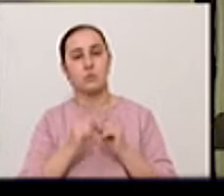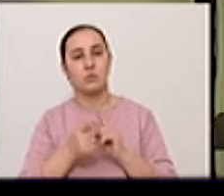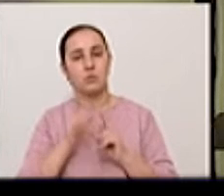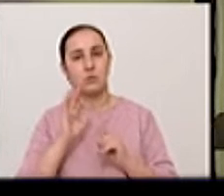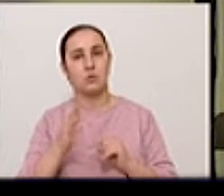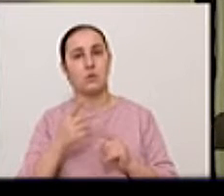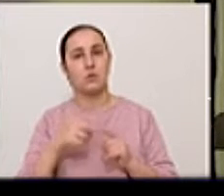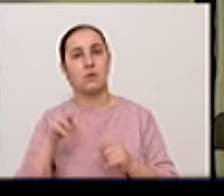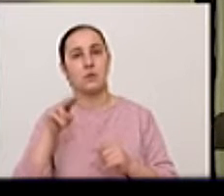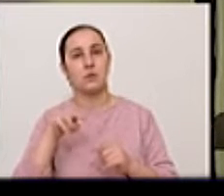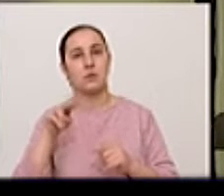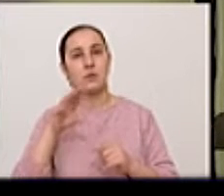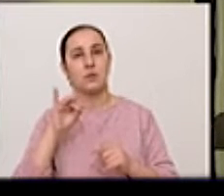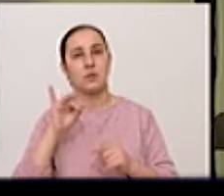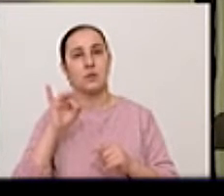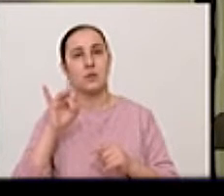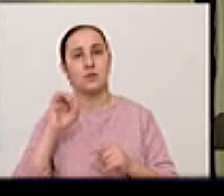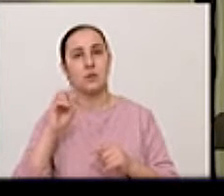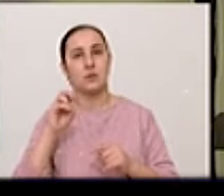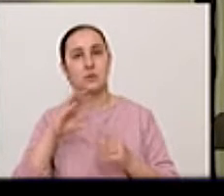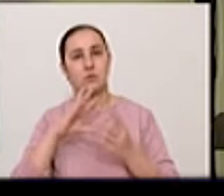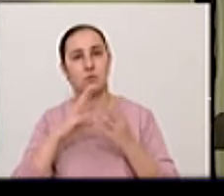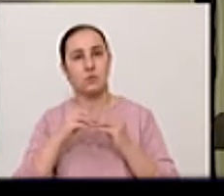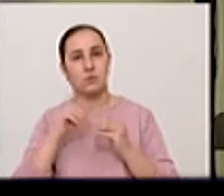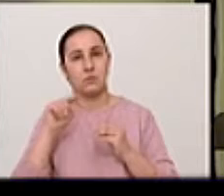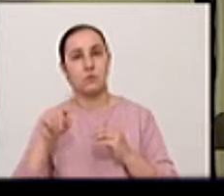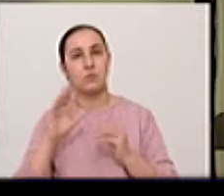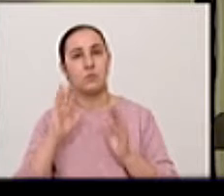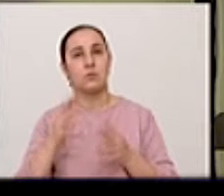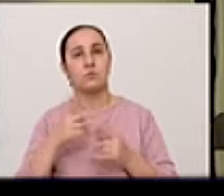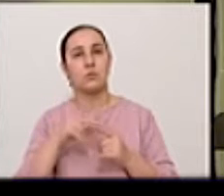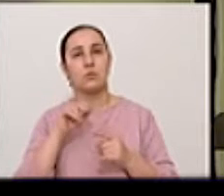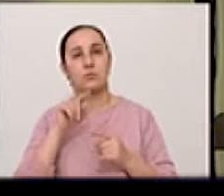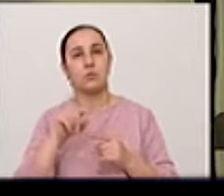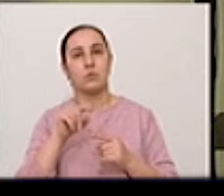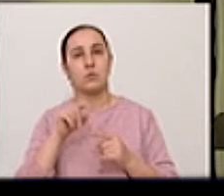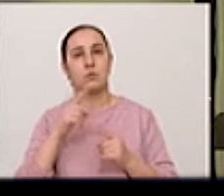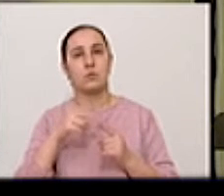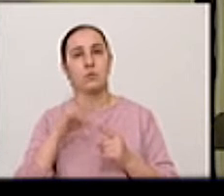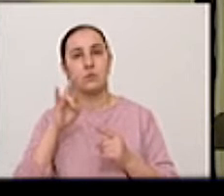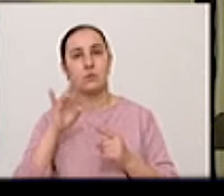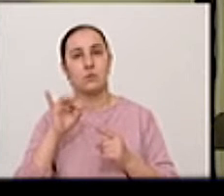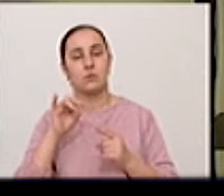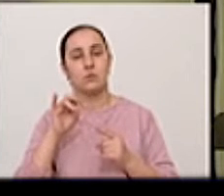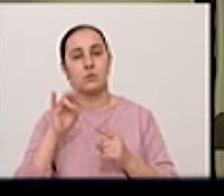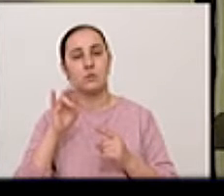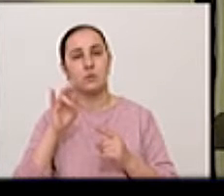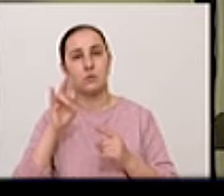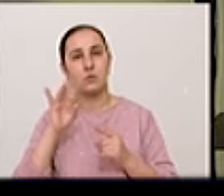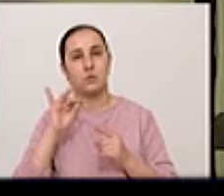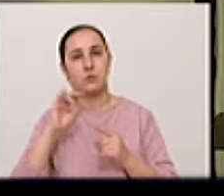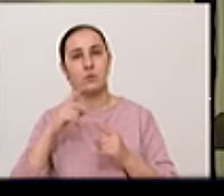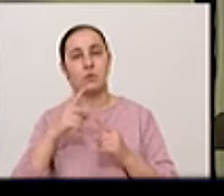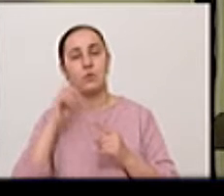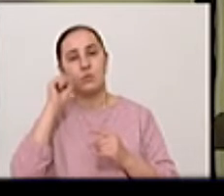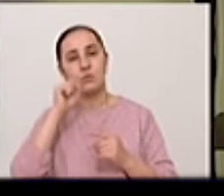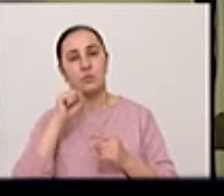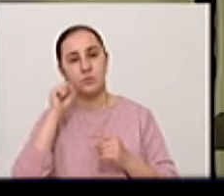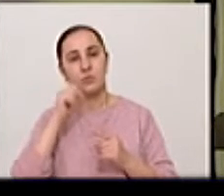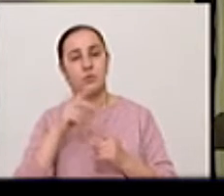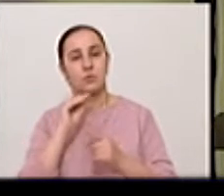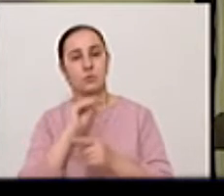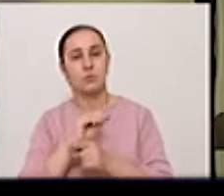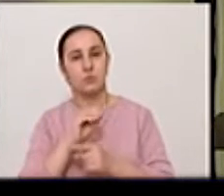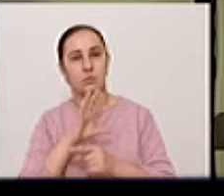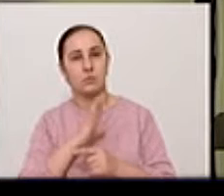o'zgaradi. Direktor so'zida ikkinchi bo'g'inga urg'u tushgan bo'lsa, unga ni tushum kelishiga qo'shimchasi qo'shilsa, bu o'zbekcha